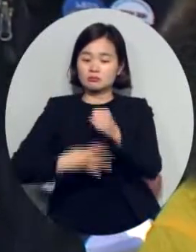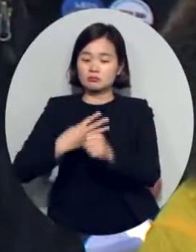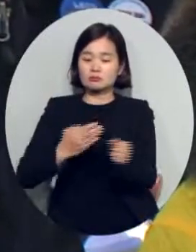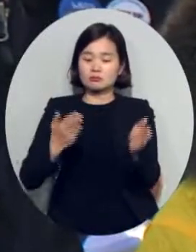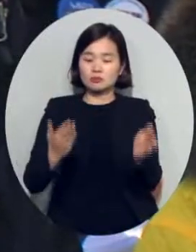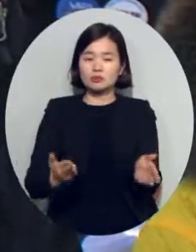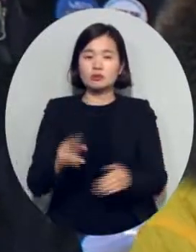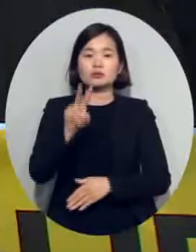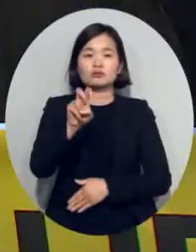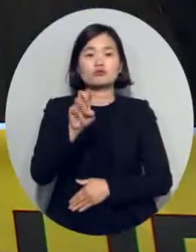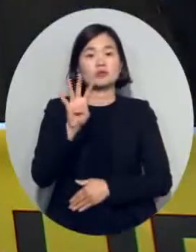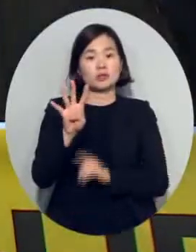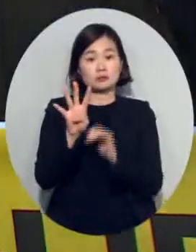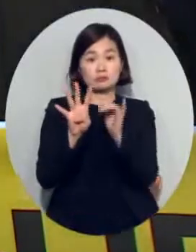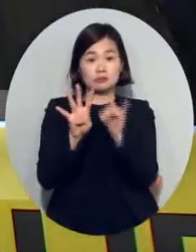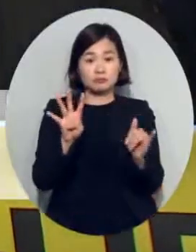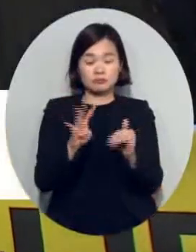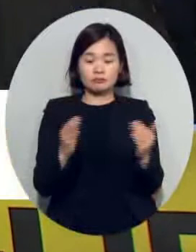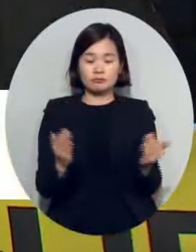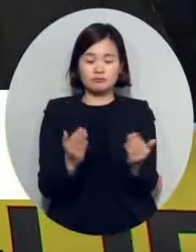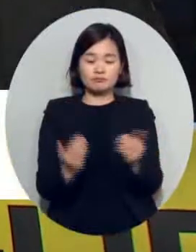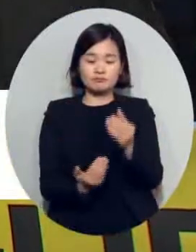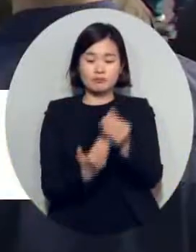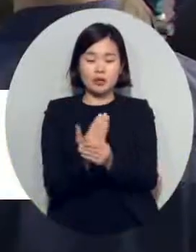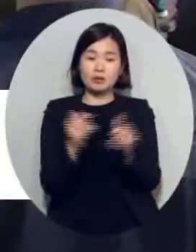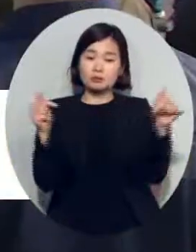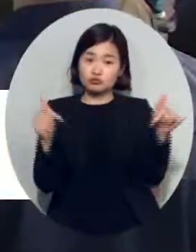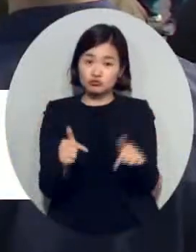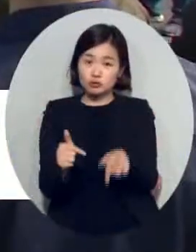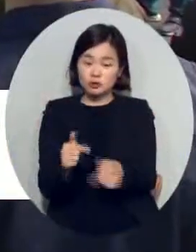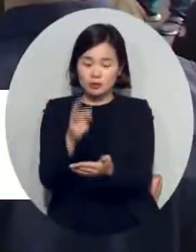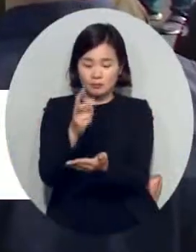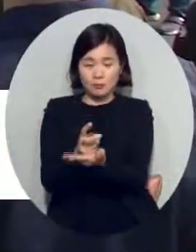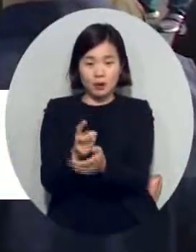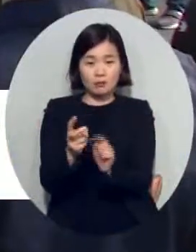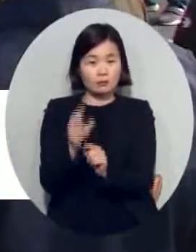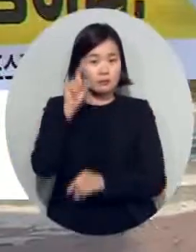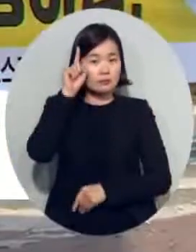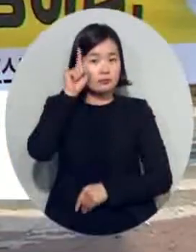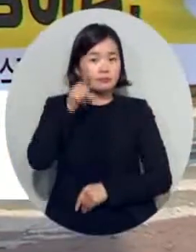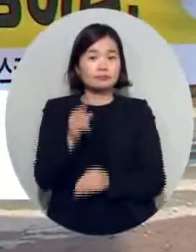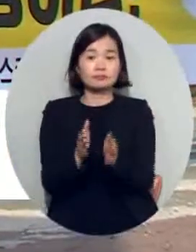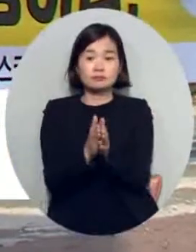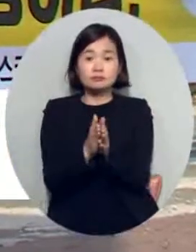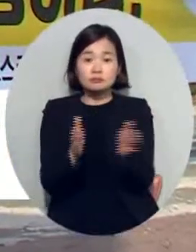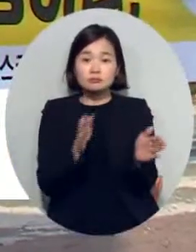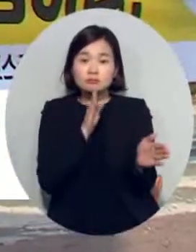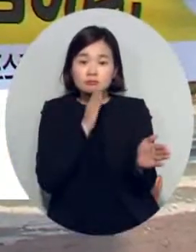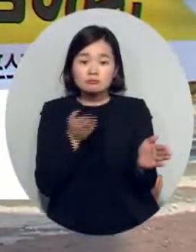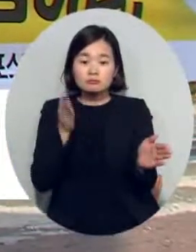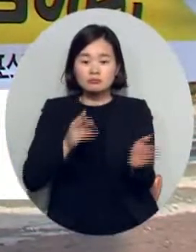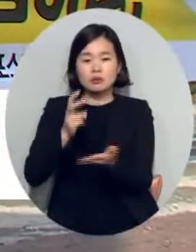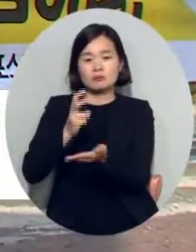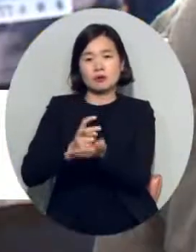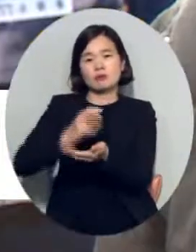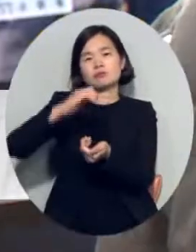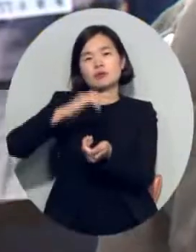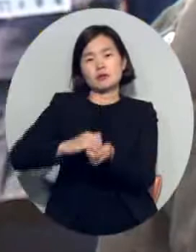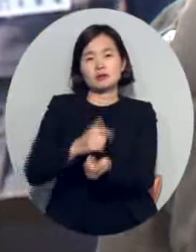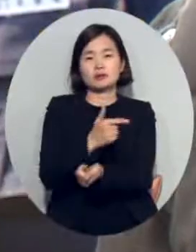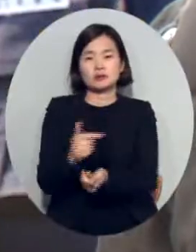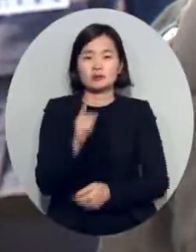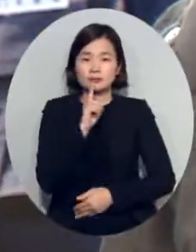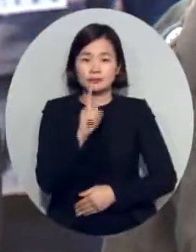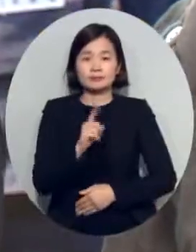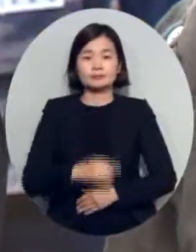24명 산업재해를 줄이기 위해 제정된 중대 제 처벌 법이 내일 부터 시행 되지만 법의 한계가 크다는 지적이